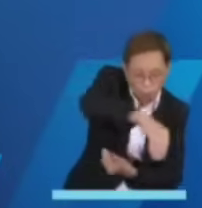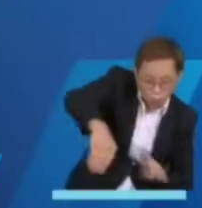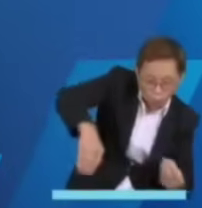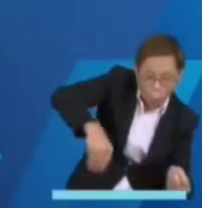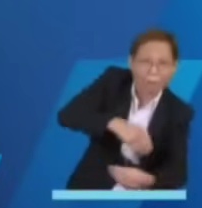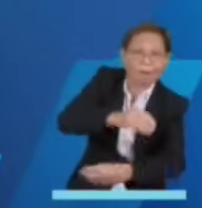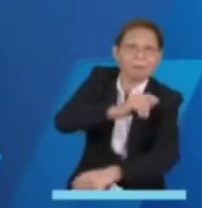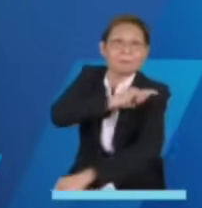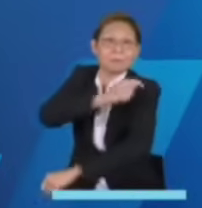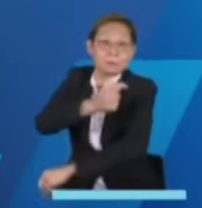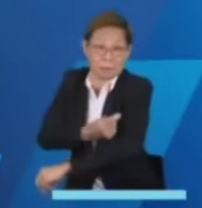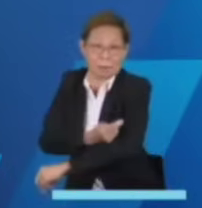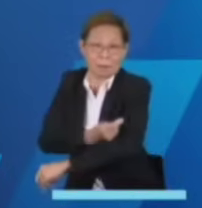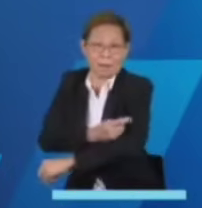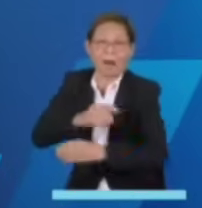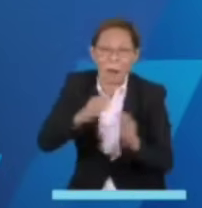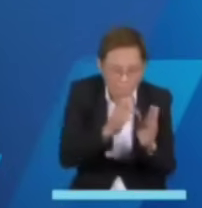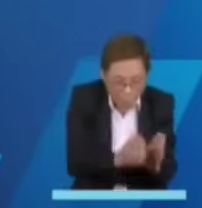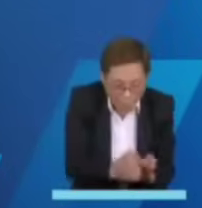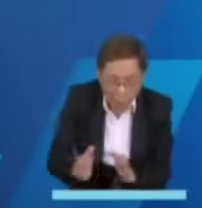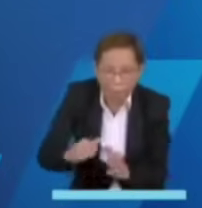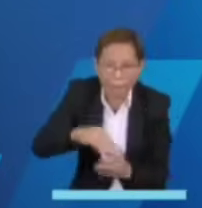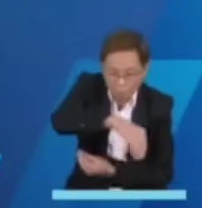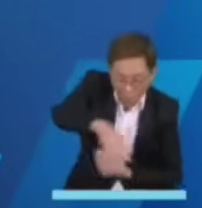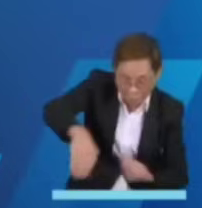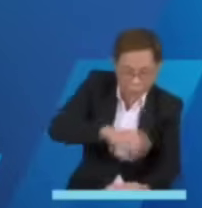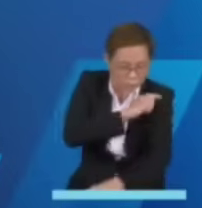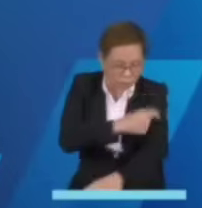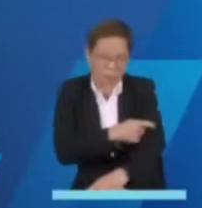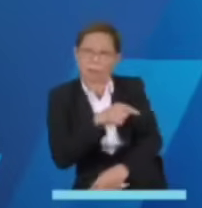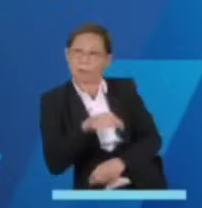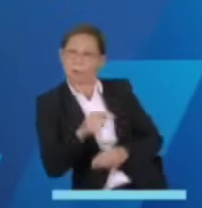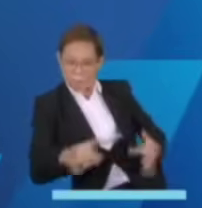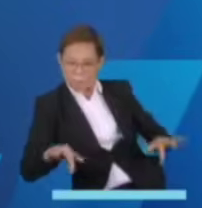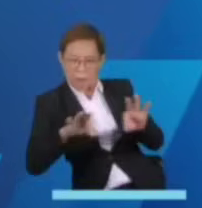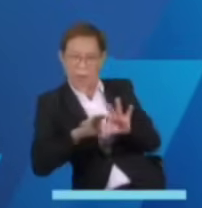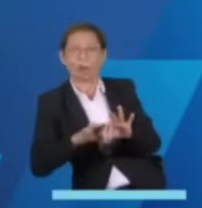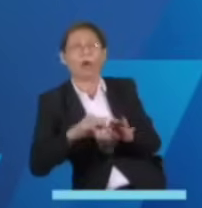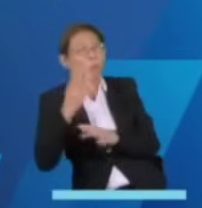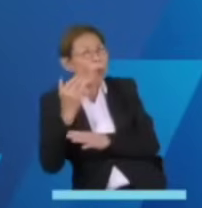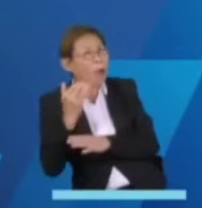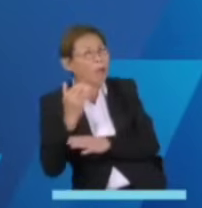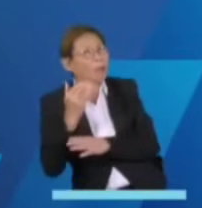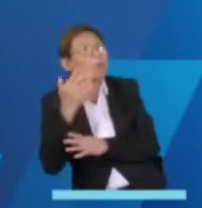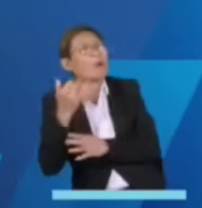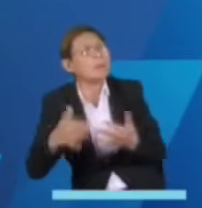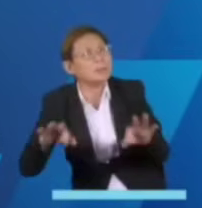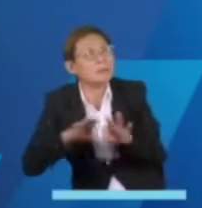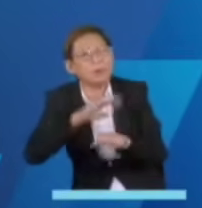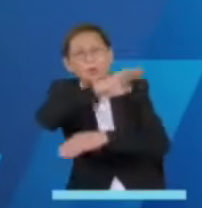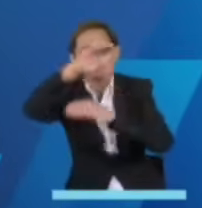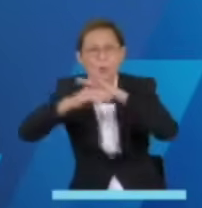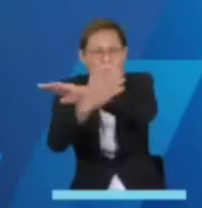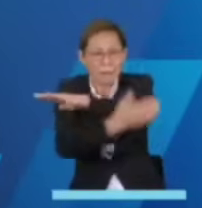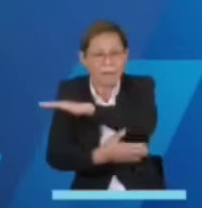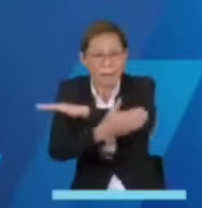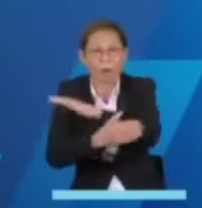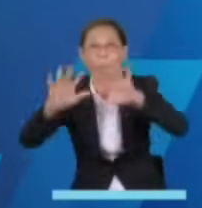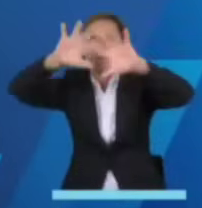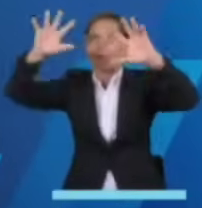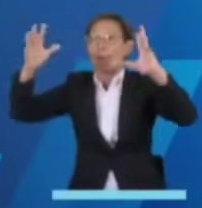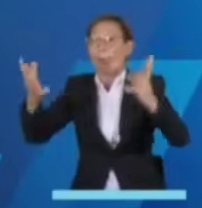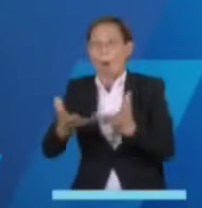peralihan tenaga ini penting kerana semua negara di dunia memutuskan